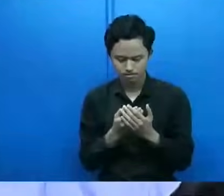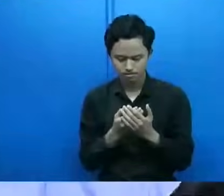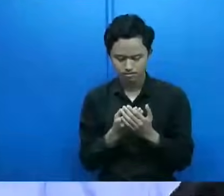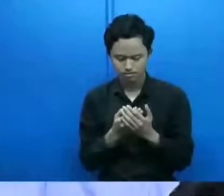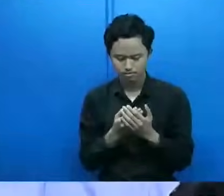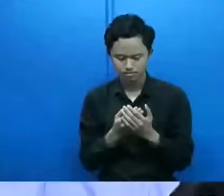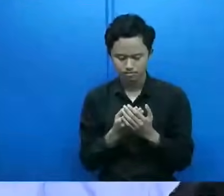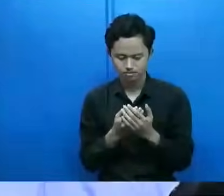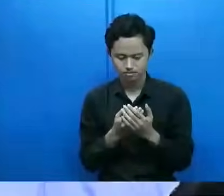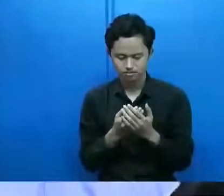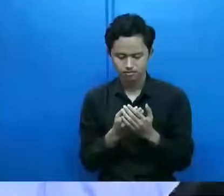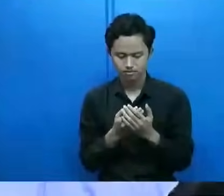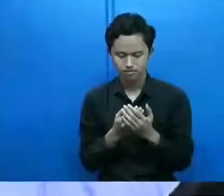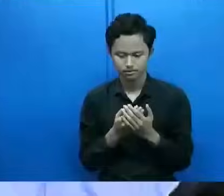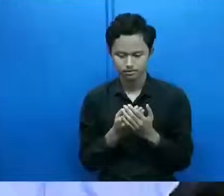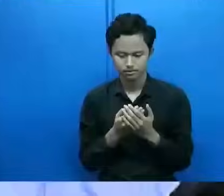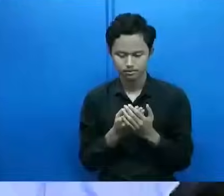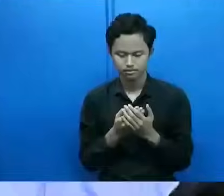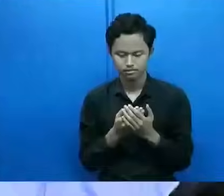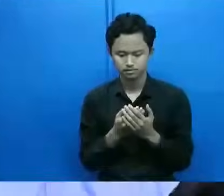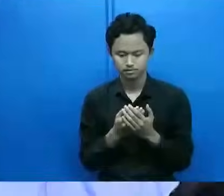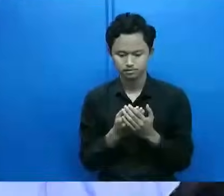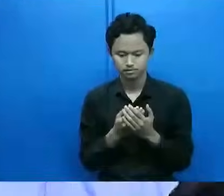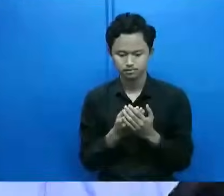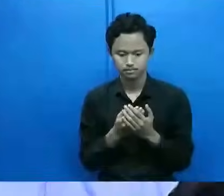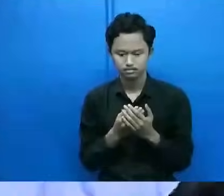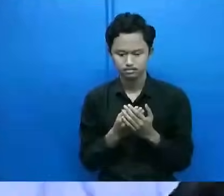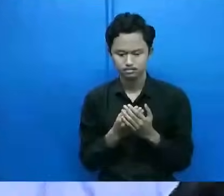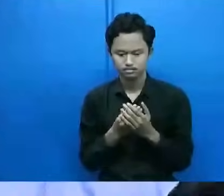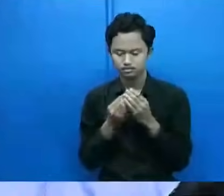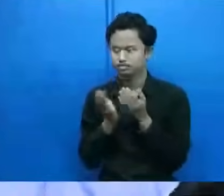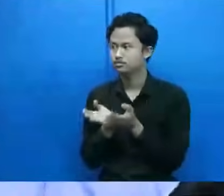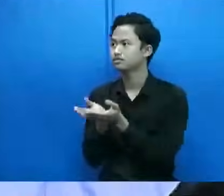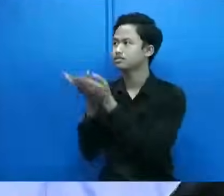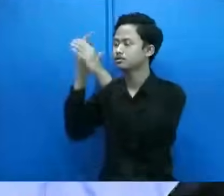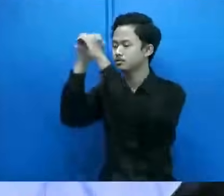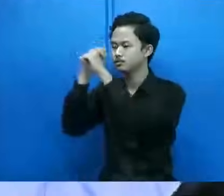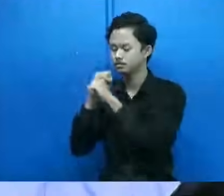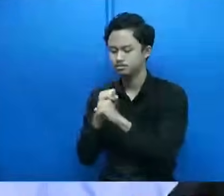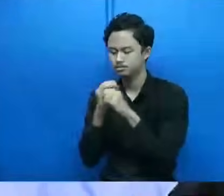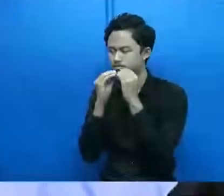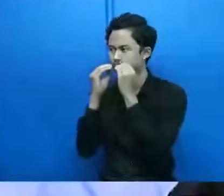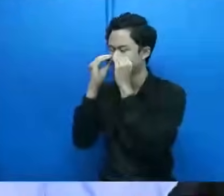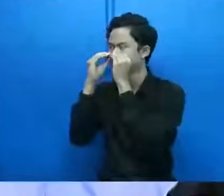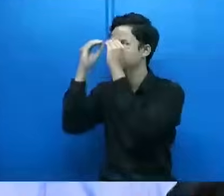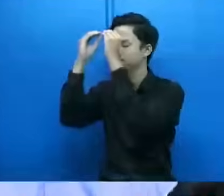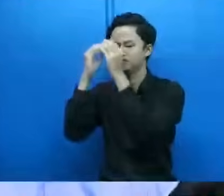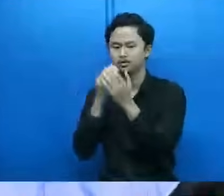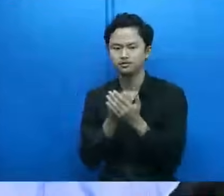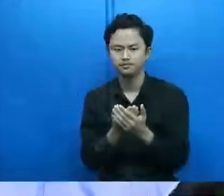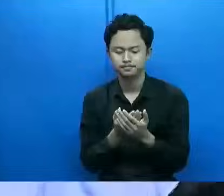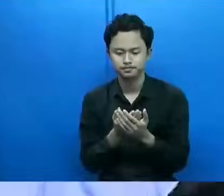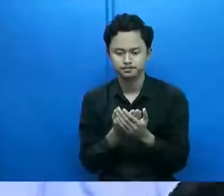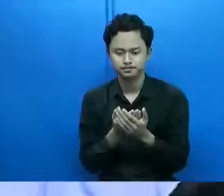wa sallim ala rasulika al-karim, nabiyika al-amin, sayyidina Muhammadin wa ala alihi wa sahbihi ummati ila yawmiddin. Allahumma inna nas'aluka ya Allah